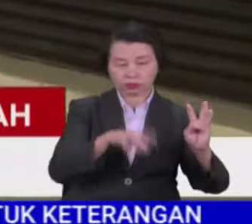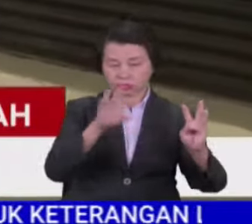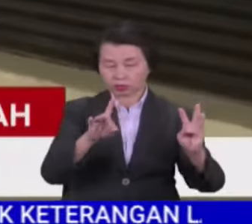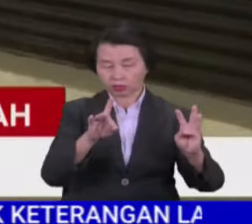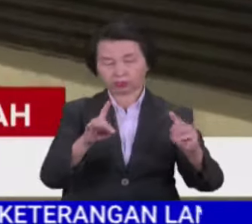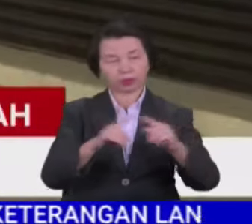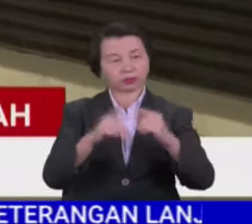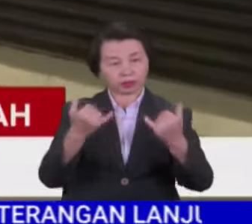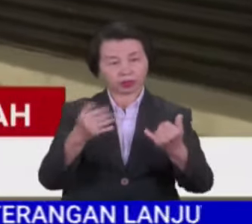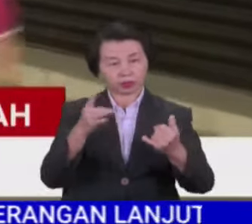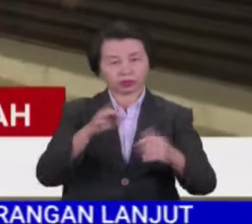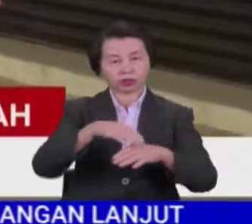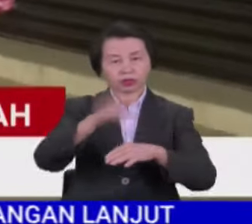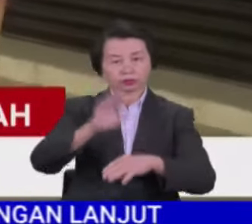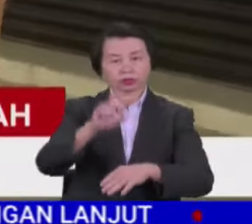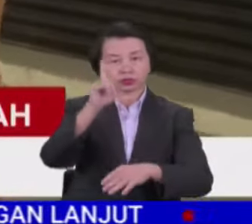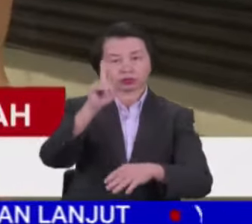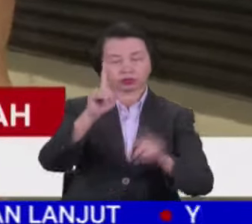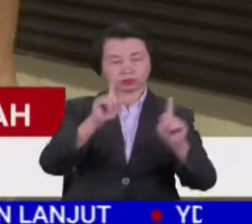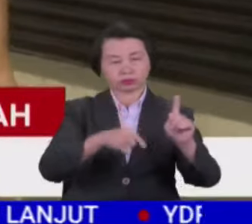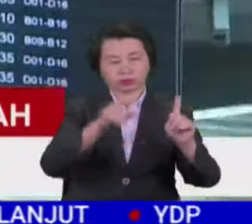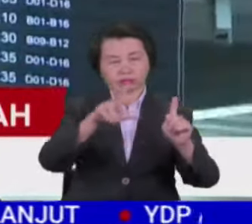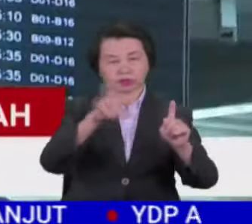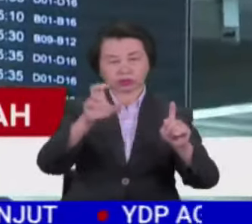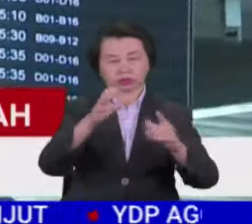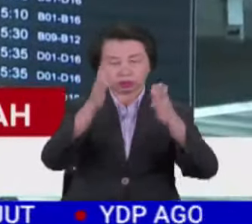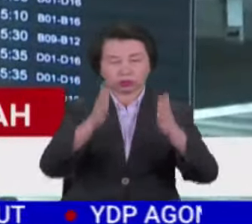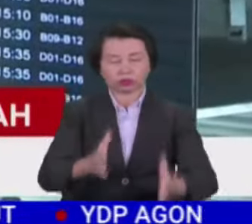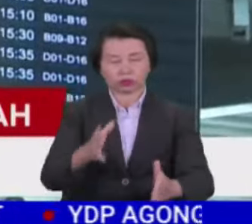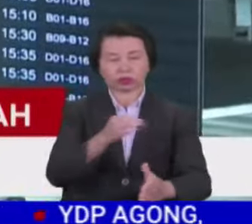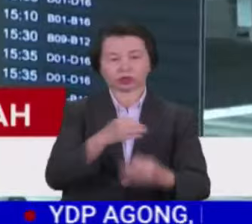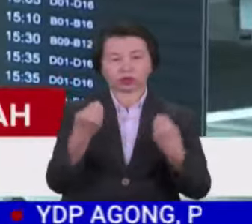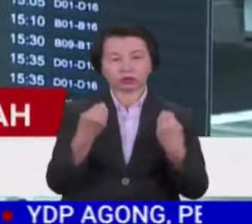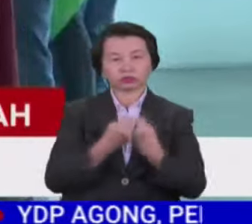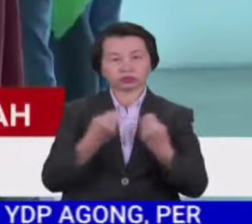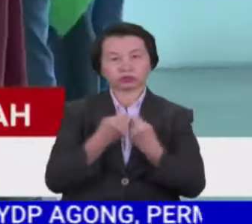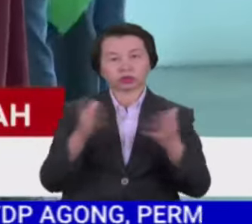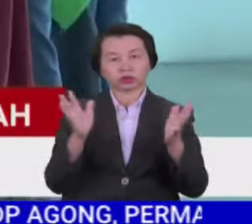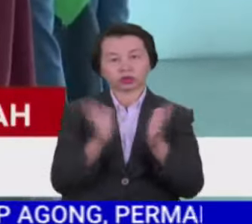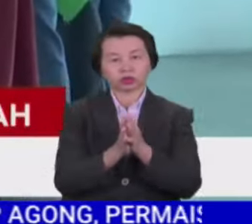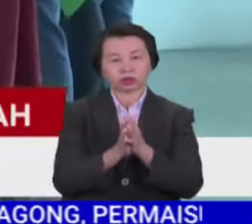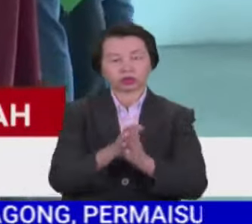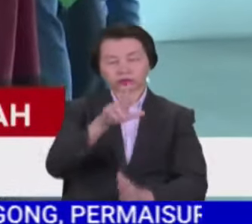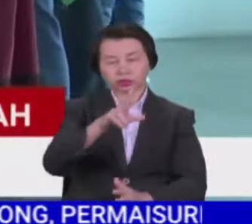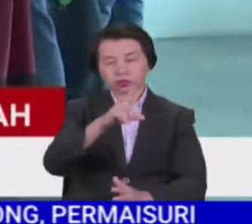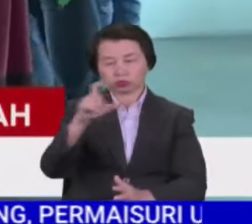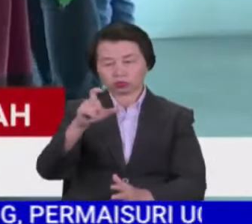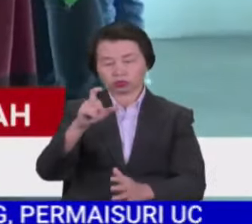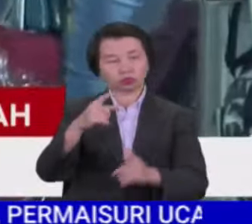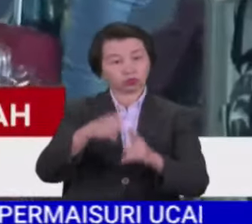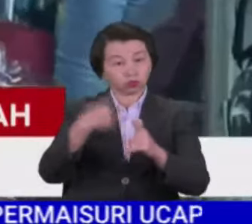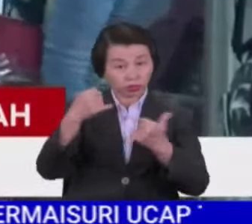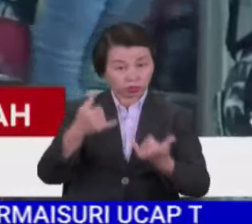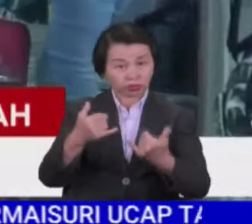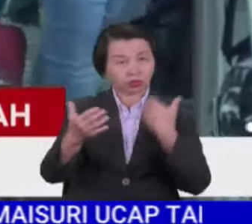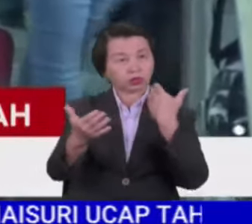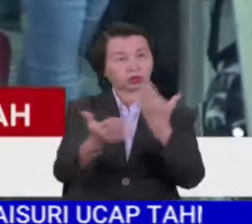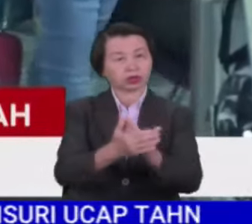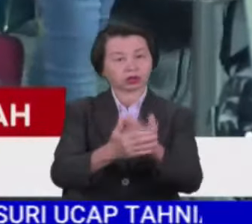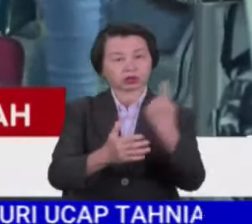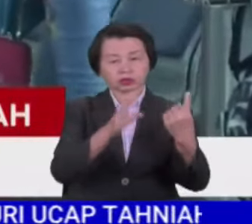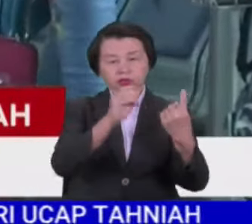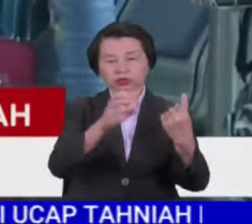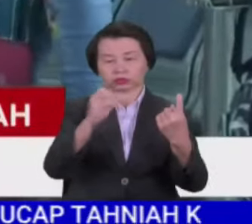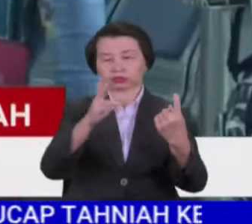tahun ini sahaja melebihi 1300 orang mereka anda jumlah keseluruhan bagi tiga bulan ini mencecah hampir